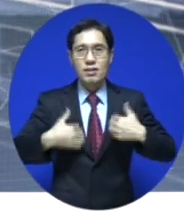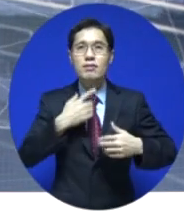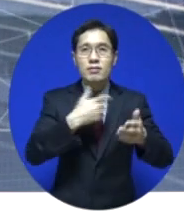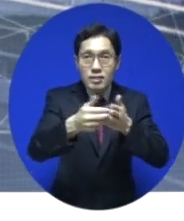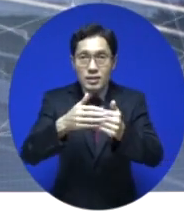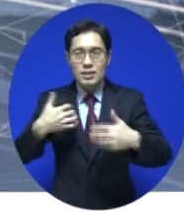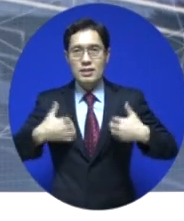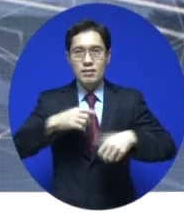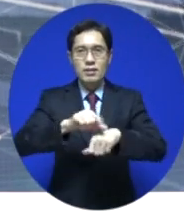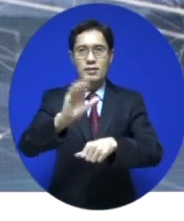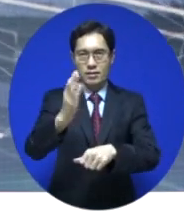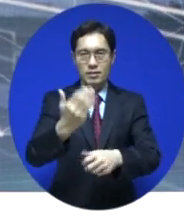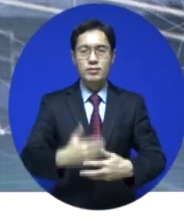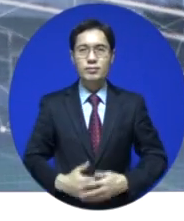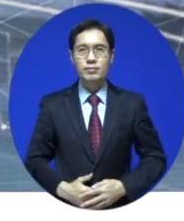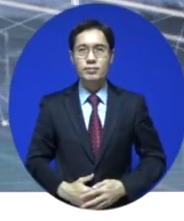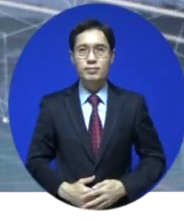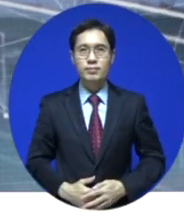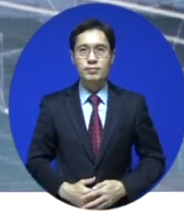즐거움을 체험하는 즐거운 시간이 됐습니다.